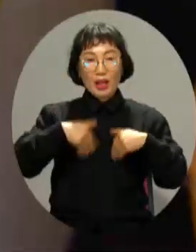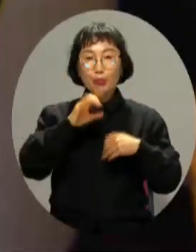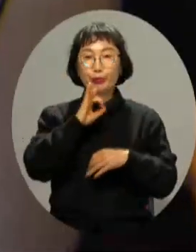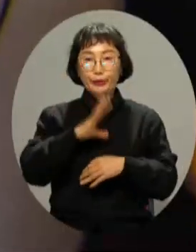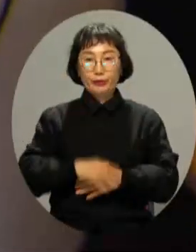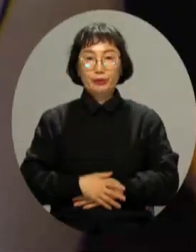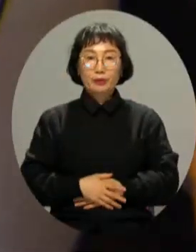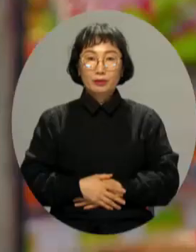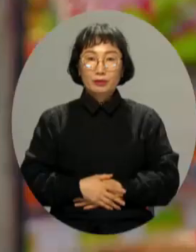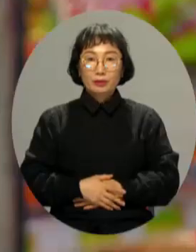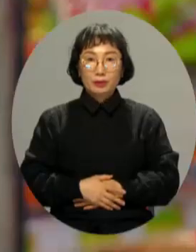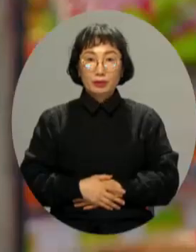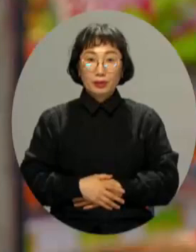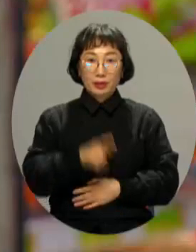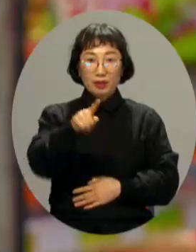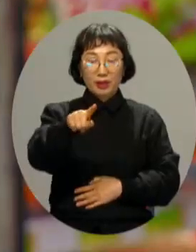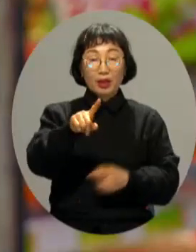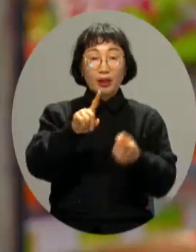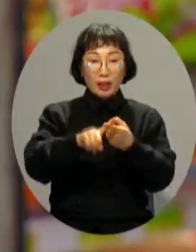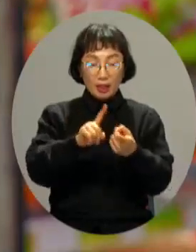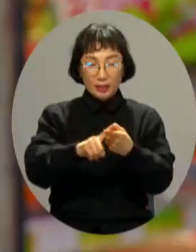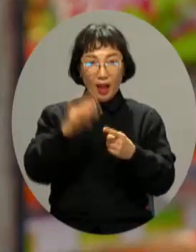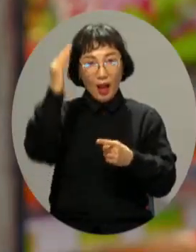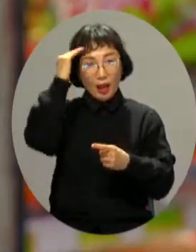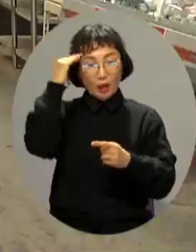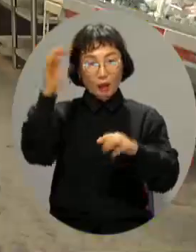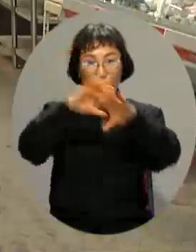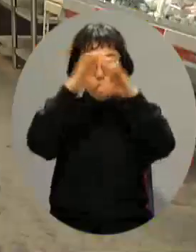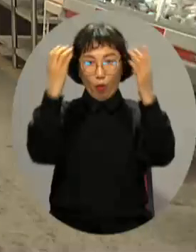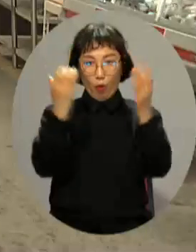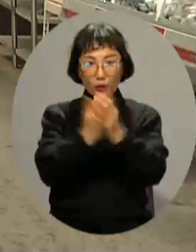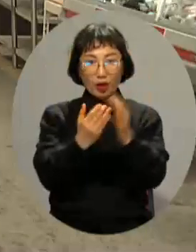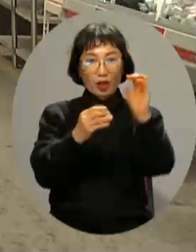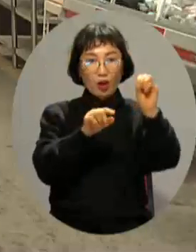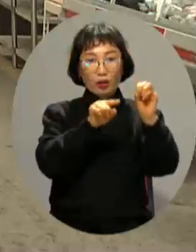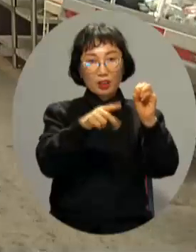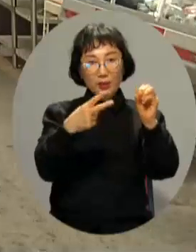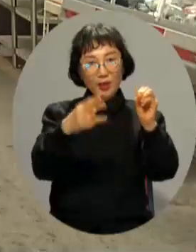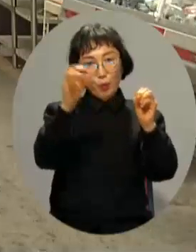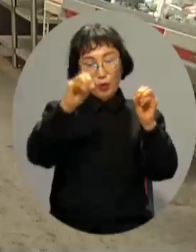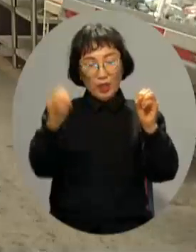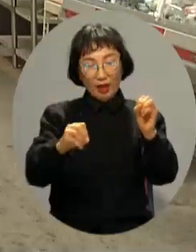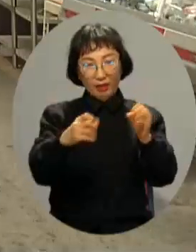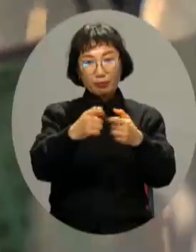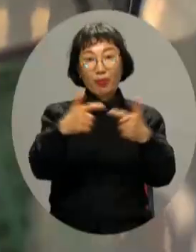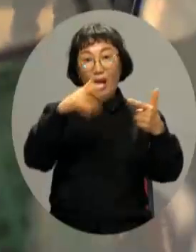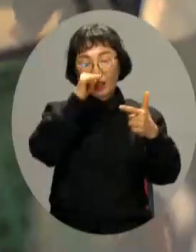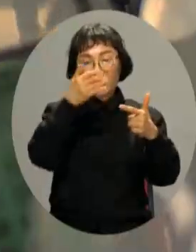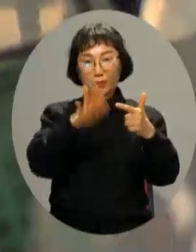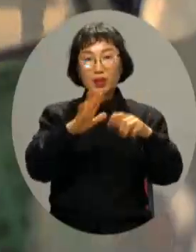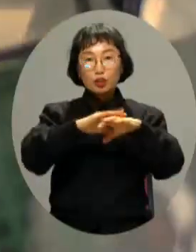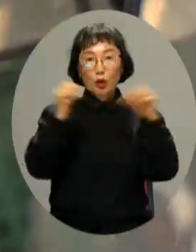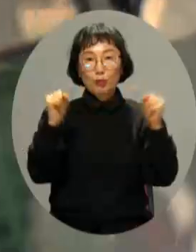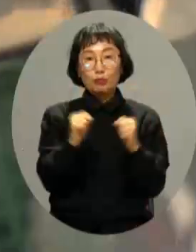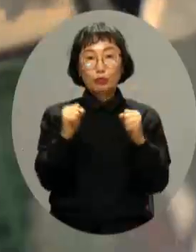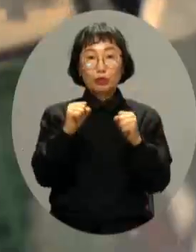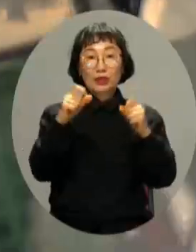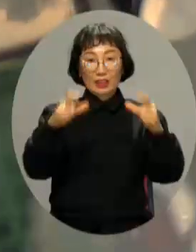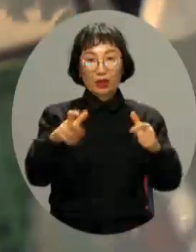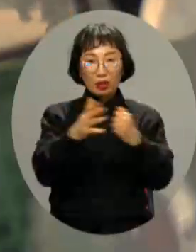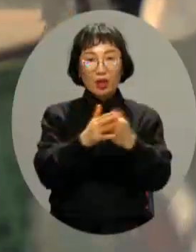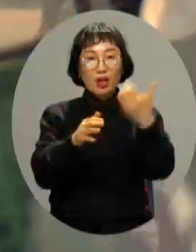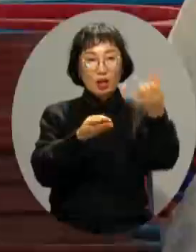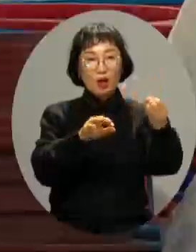경북뿐이었습니다. 소매 판매는 우리나라 전체로는 0.2%가 성장했지만 전북은 오히려